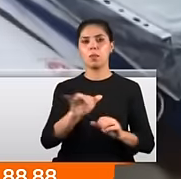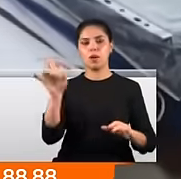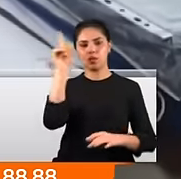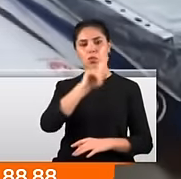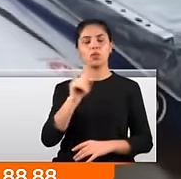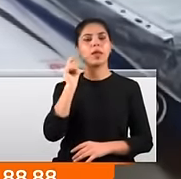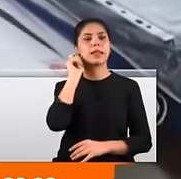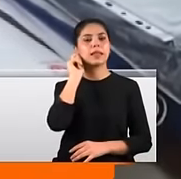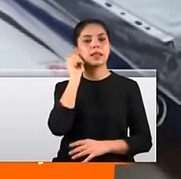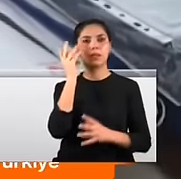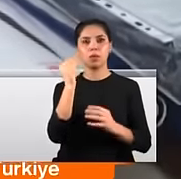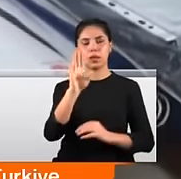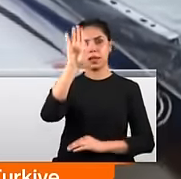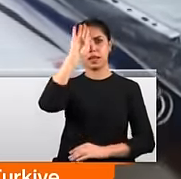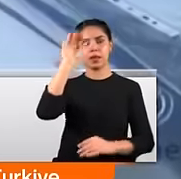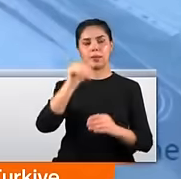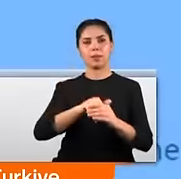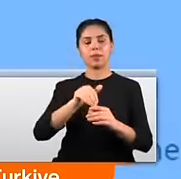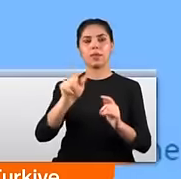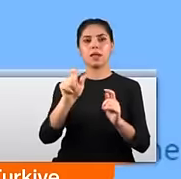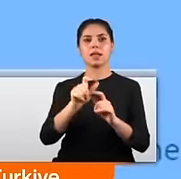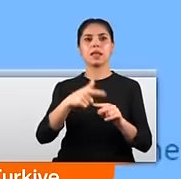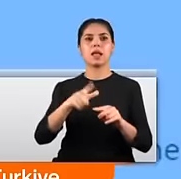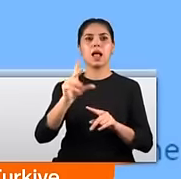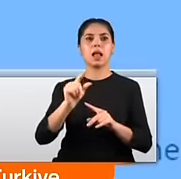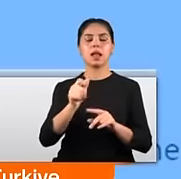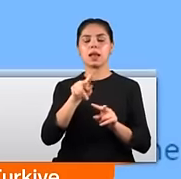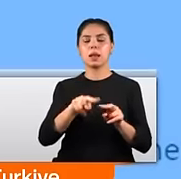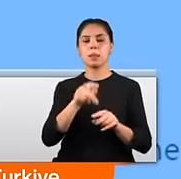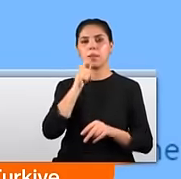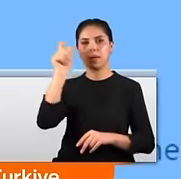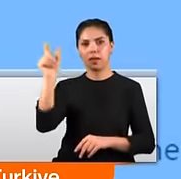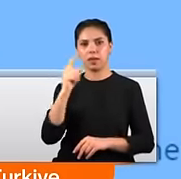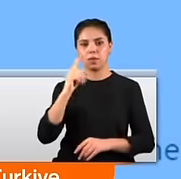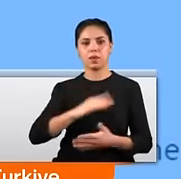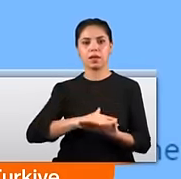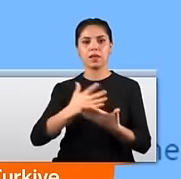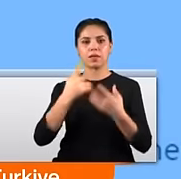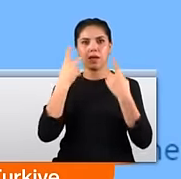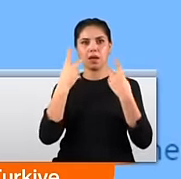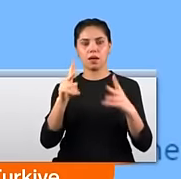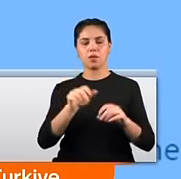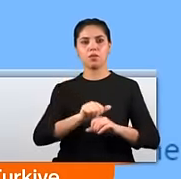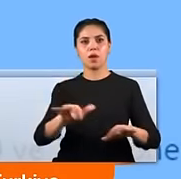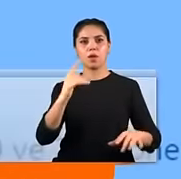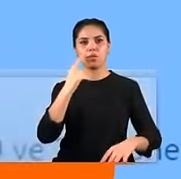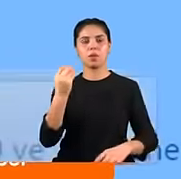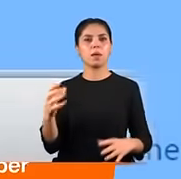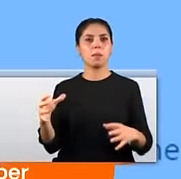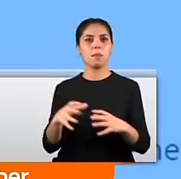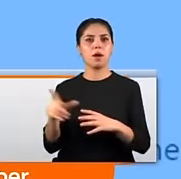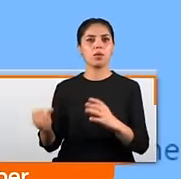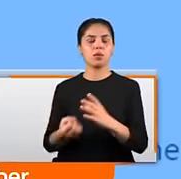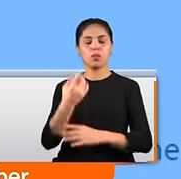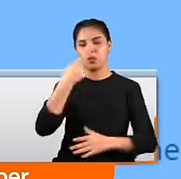disipline sevk edilen İstanbul Milletvekili Salim Ensarioğlu oldu. Ensarioğlu istifasını açıkladığı paylaşımında İYİ Parti'nin